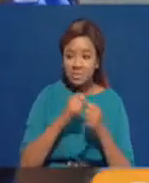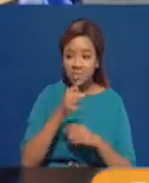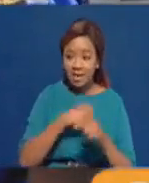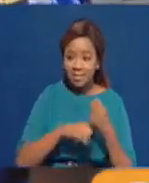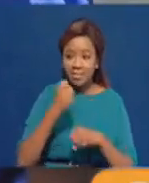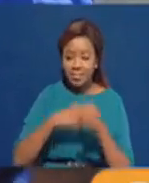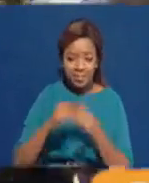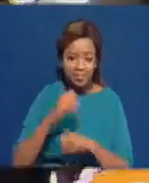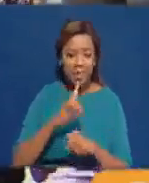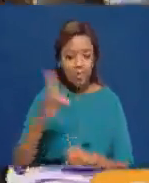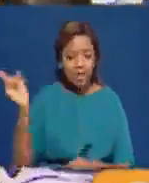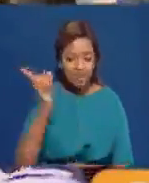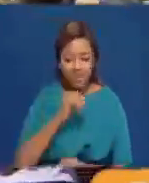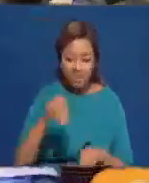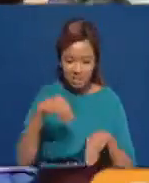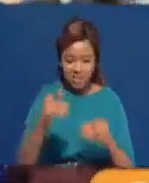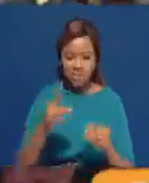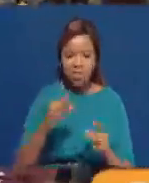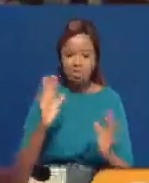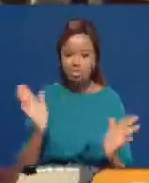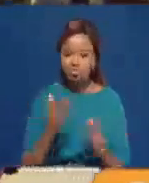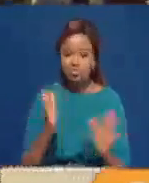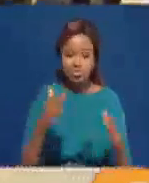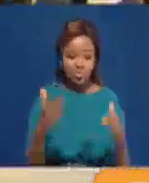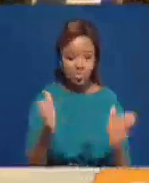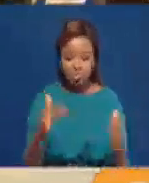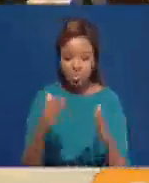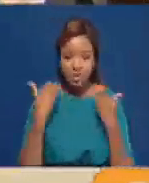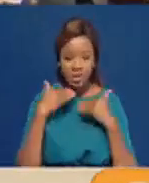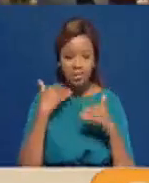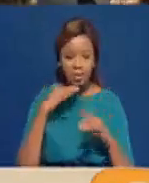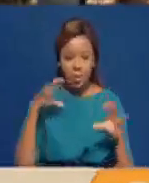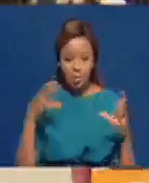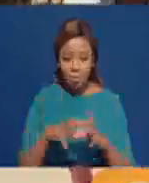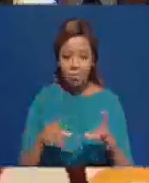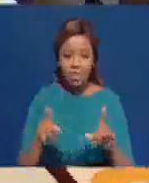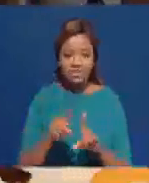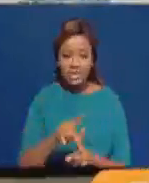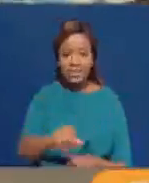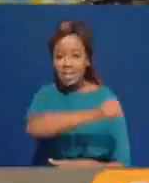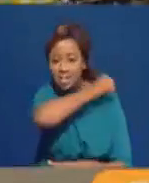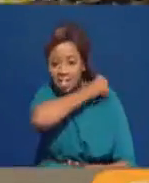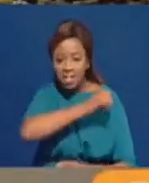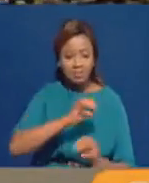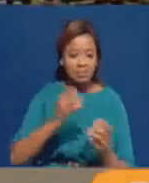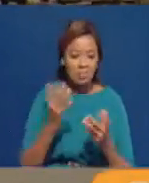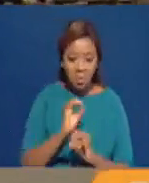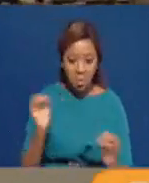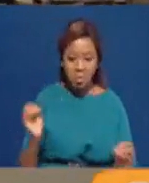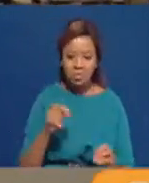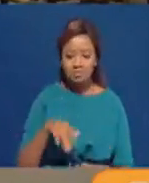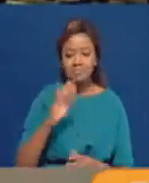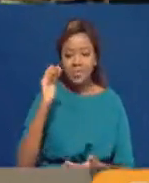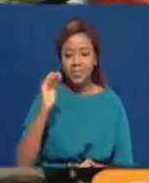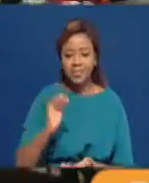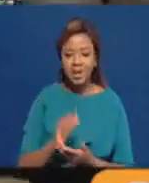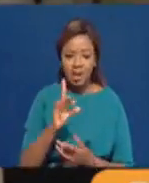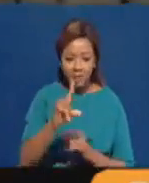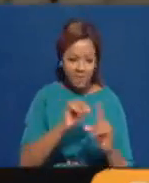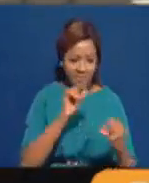firm instructions to swiftly put an end to muggings and other violent crimes in Nairobi have so far managed to